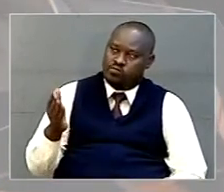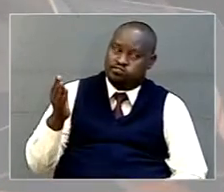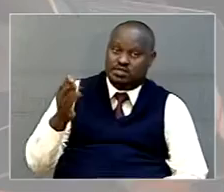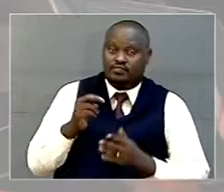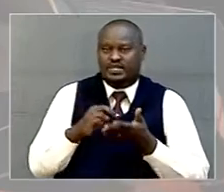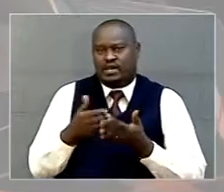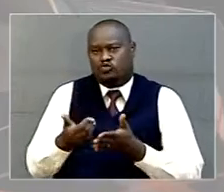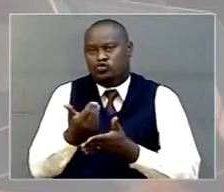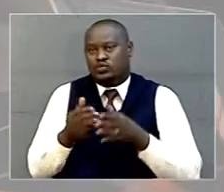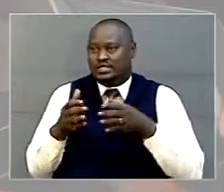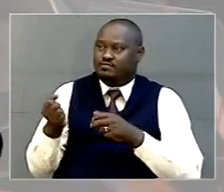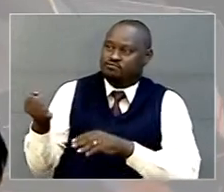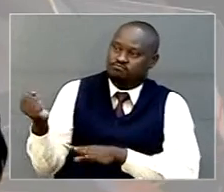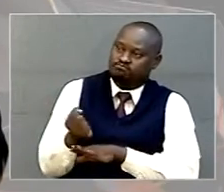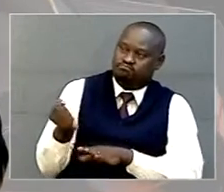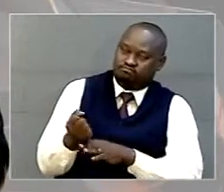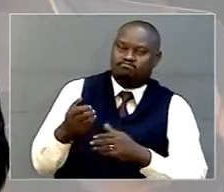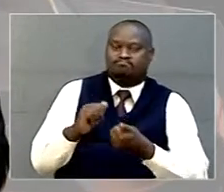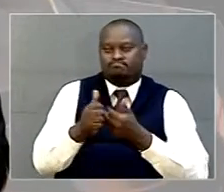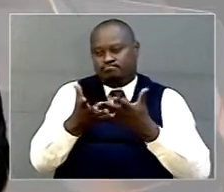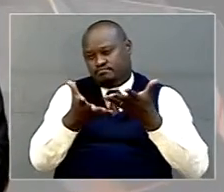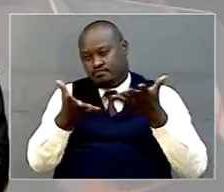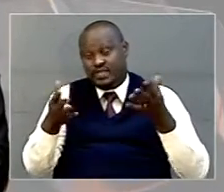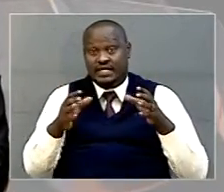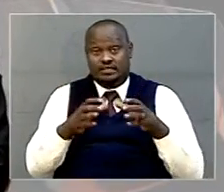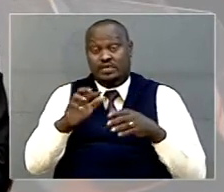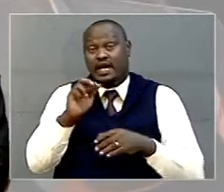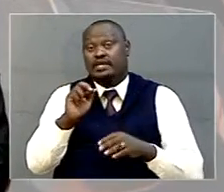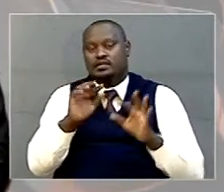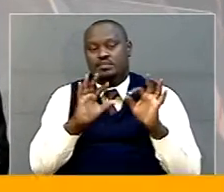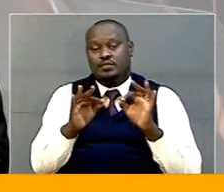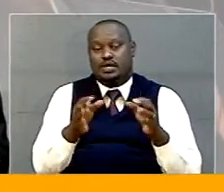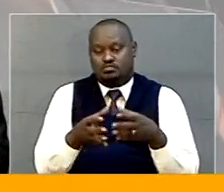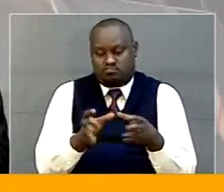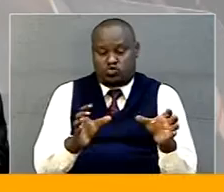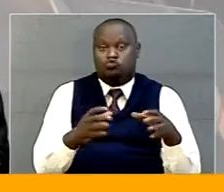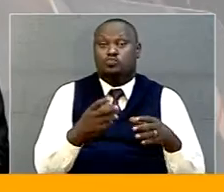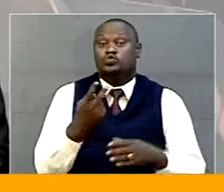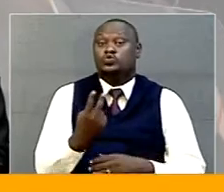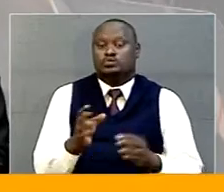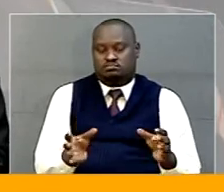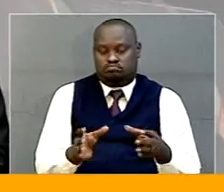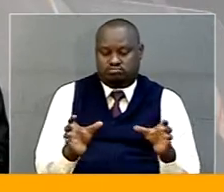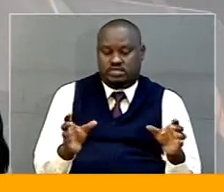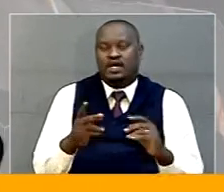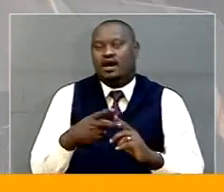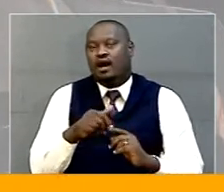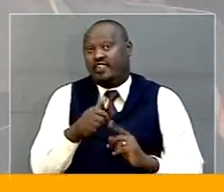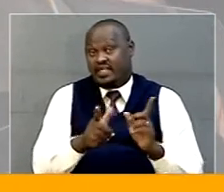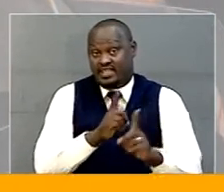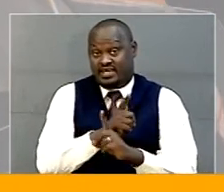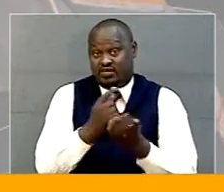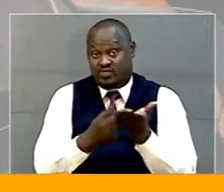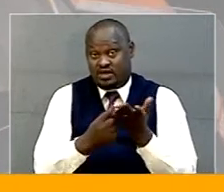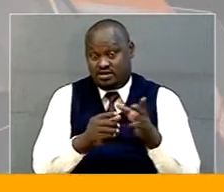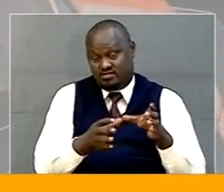ttiimu empya okubeera nga zigenda zivuganya mu ngeri ey'enjawulo. Ttiimu munana zijjiddwa mu bibinja ebibiri nga mulimu Endaleza League ey'eggwanga